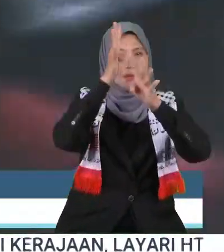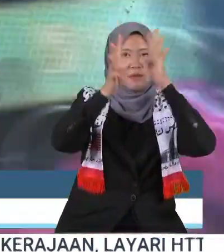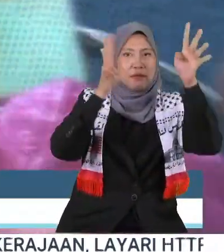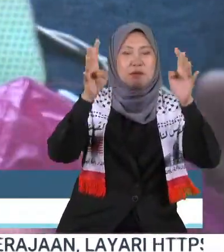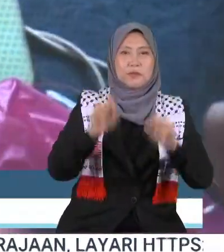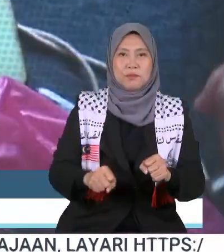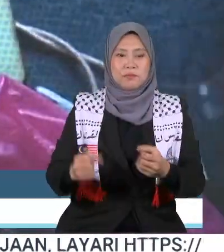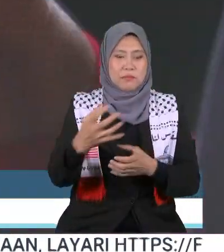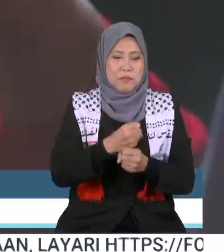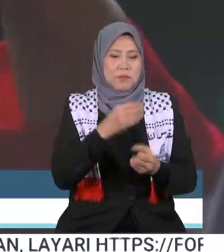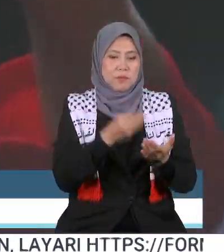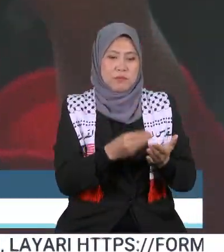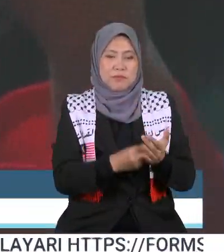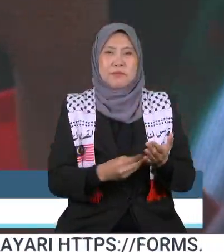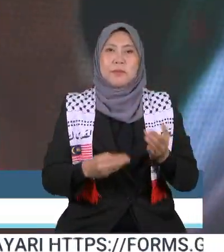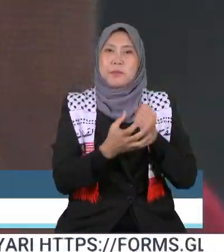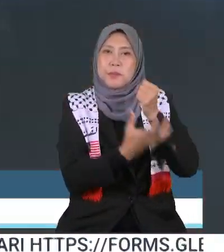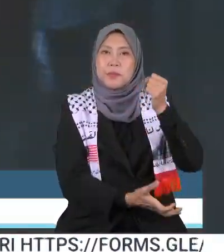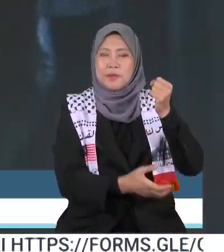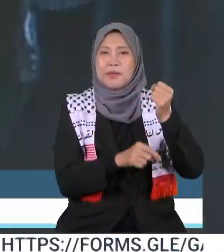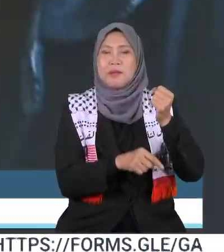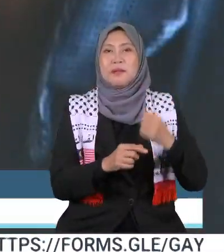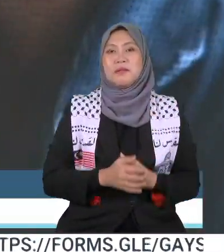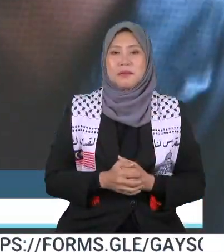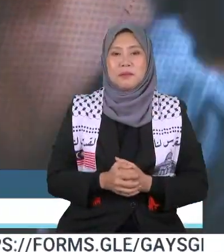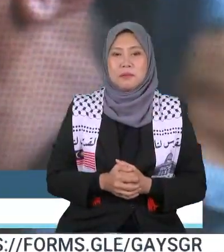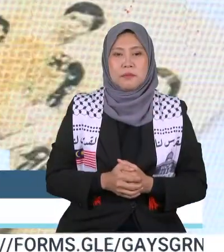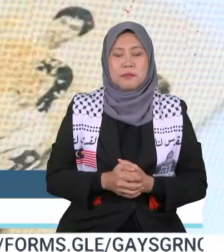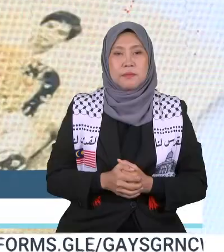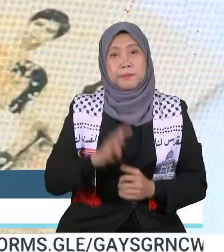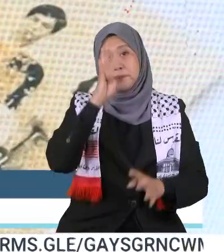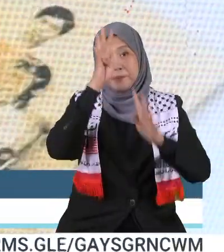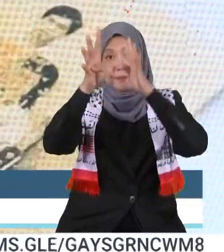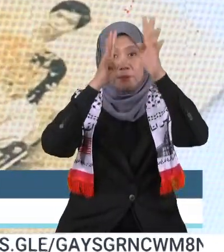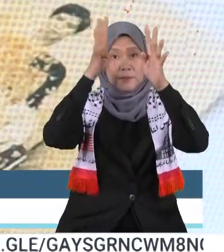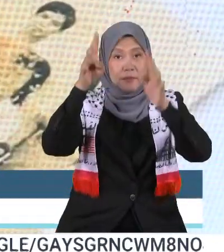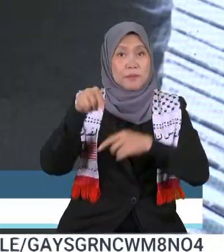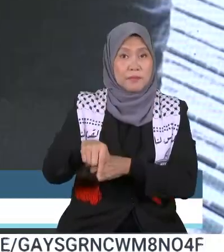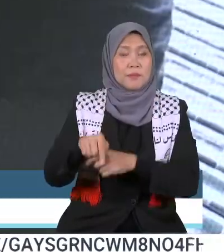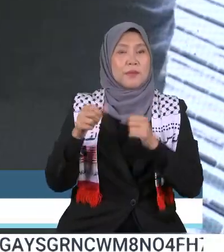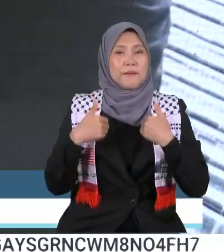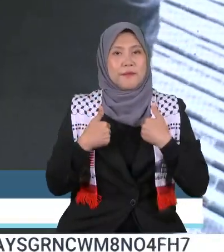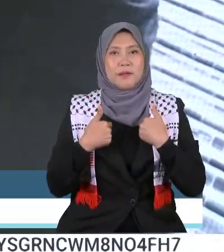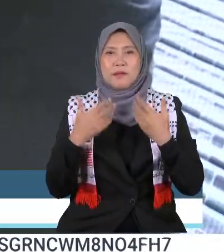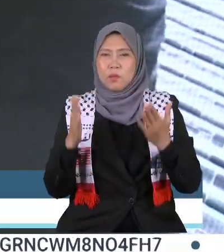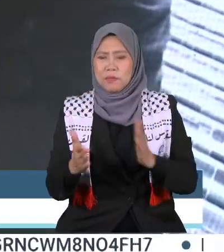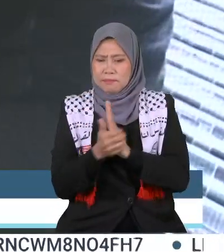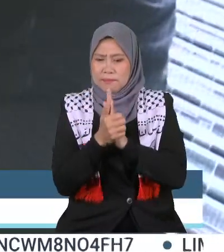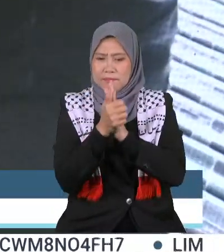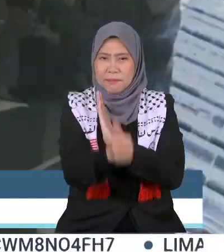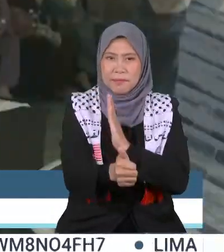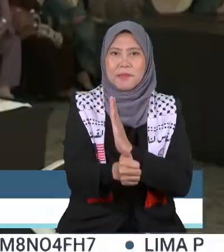menjana pendapatan penduduk setempat. Kombinasi ini, kami membawa beberapa pegiat seni yang